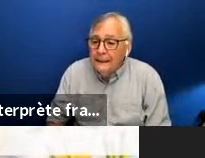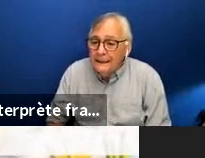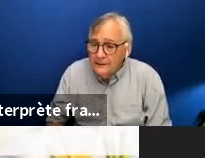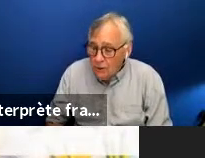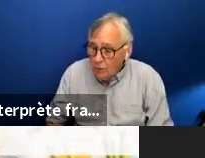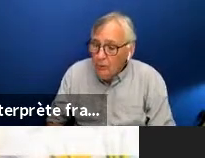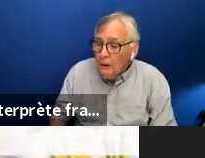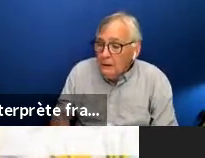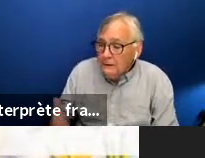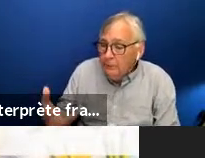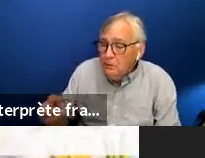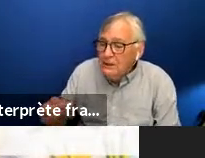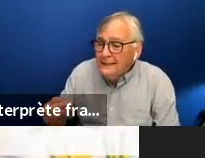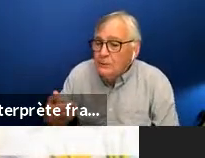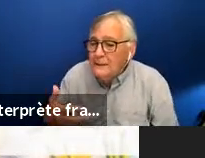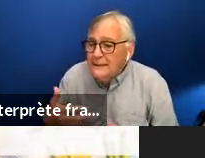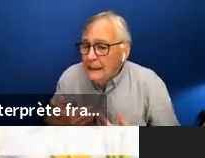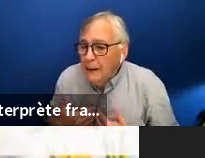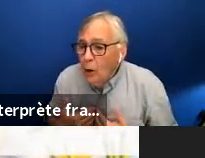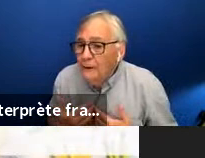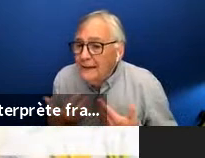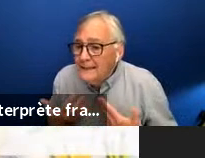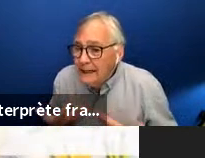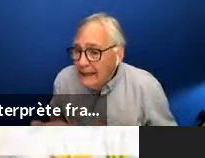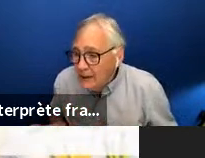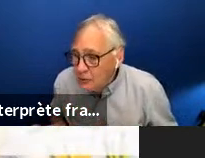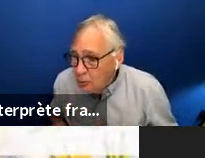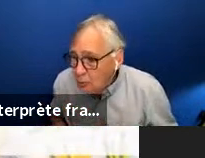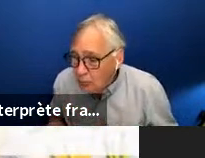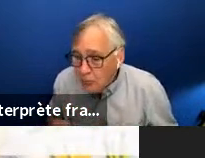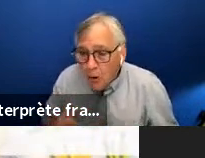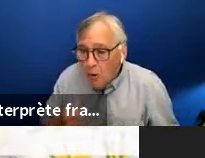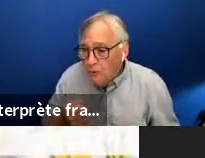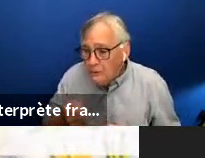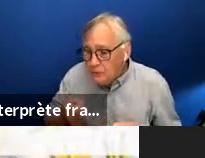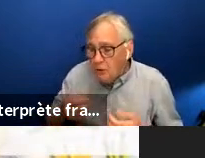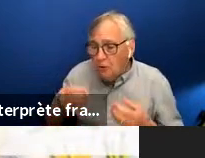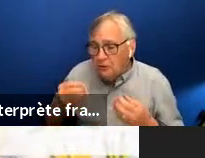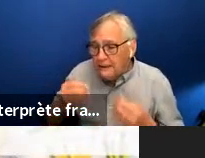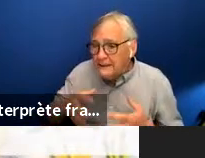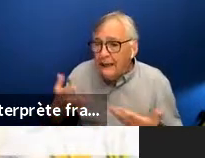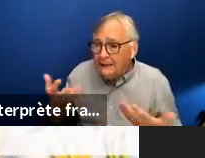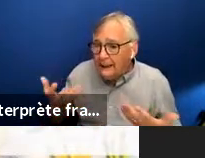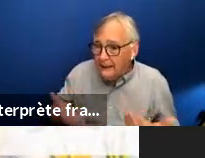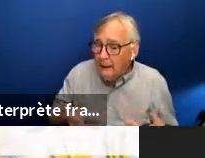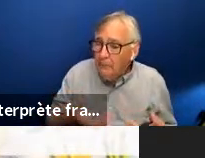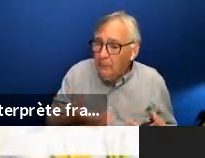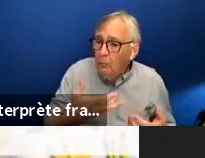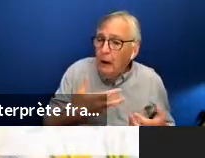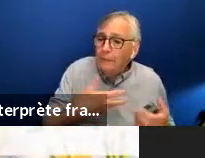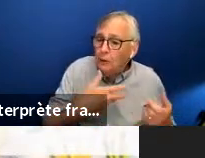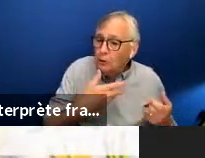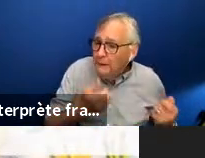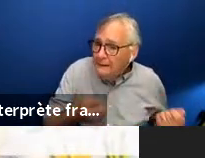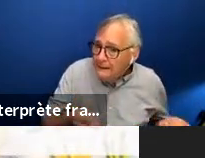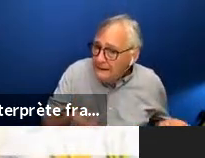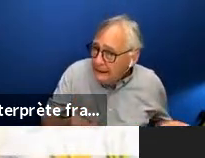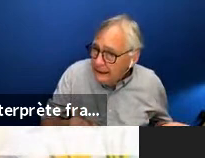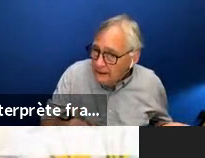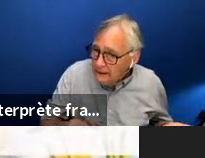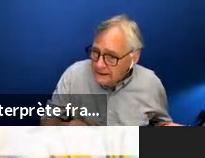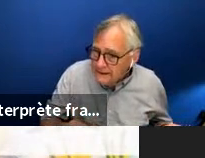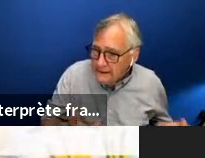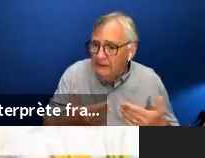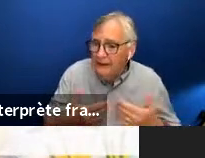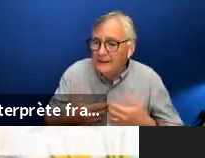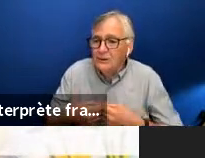des questions. Ce n'est pas obligé que ce soit nécessairement un enseignant sourd. Un enseignant entendant peut avoir une maîtrise de la